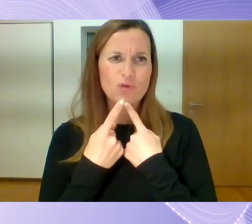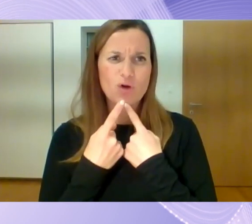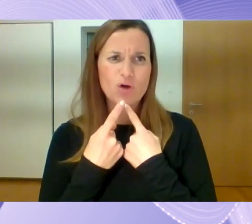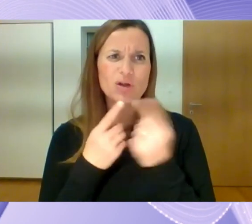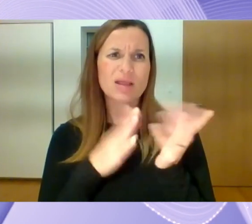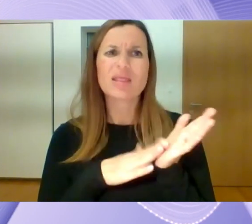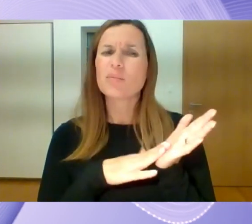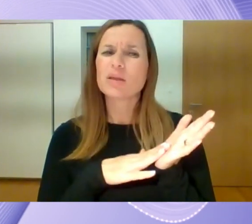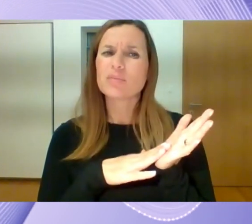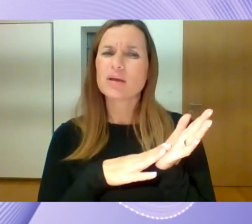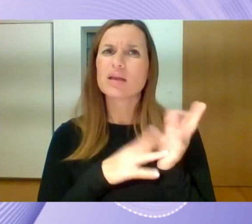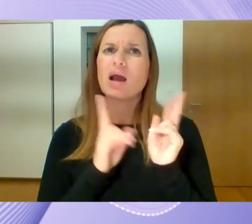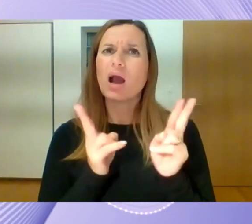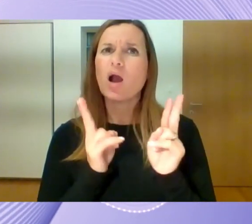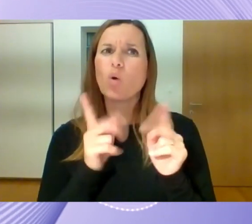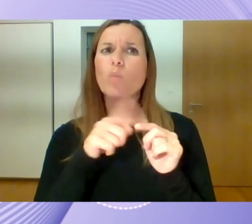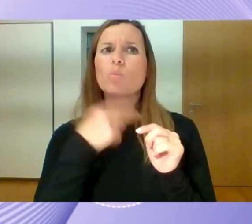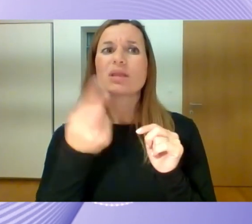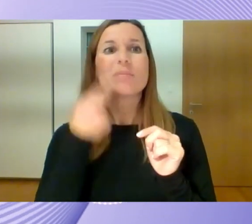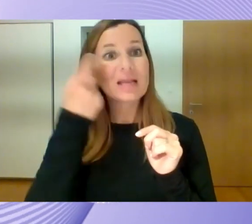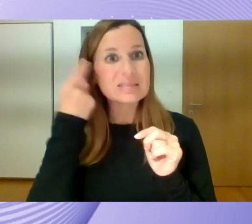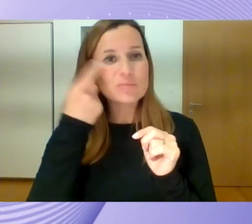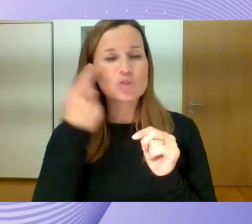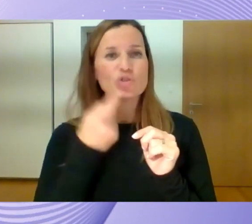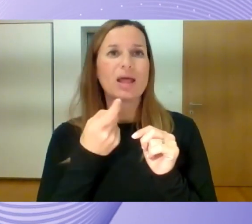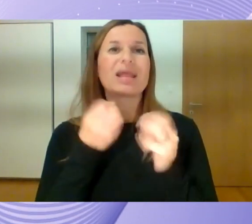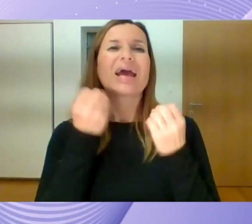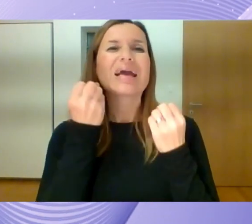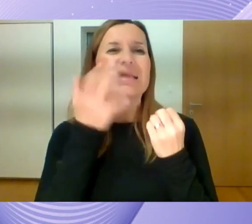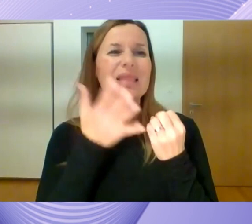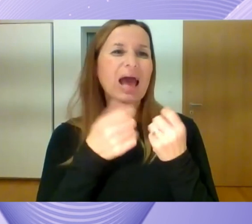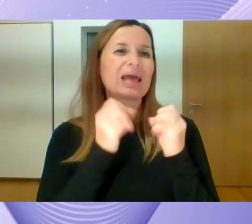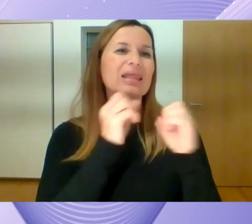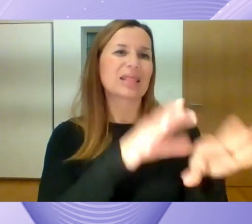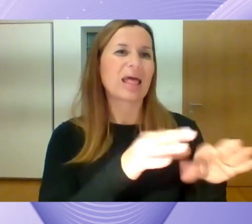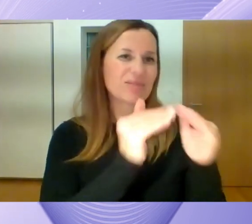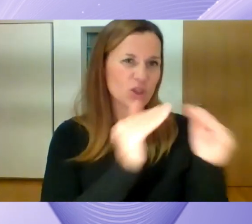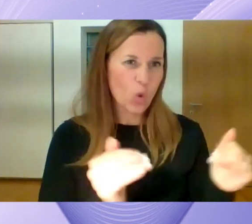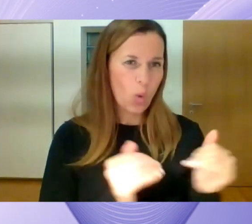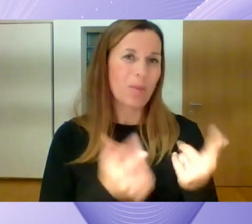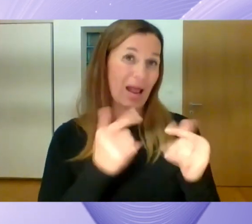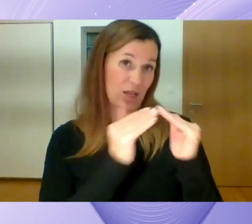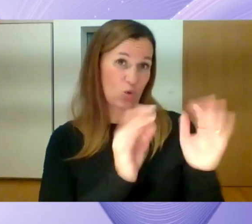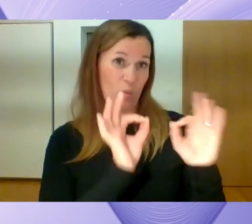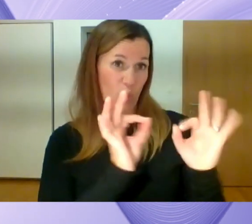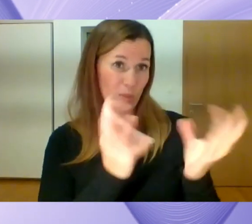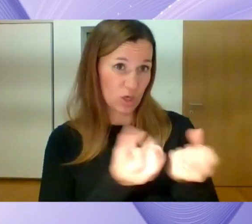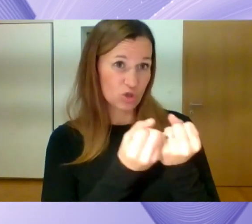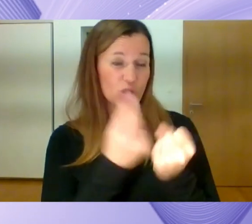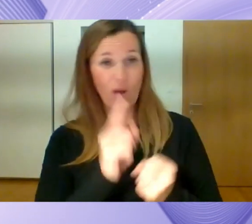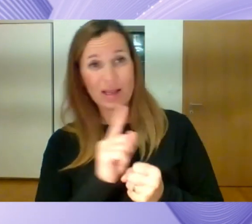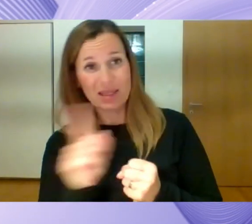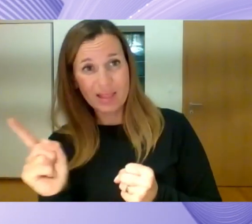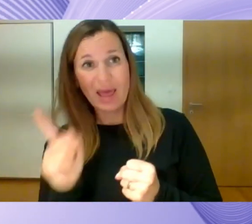recimo kako potem razmišljati, kdaj v dom, a je dom ali ne dobra rešitev, pa pogovori ob